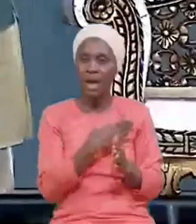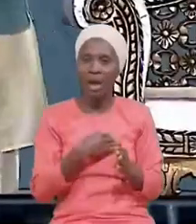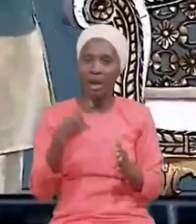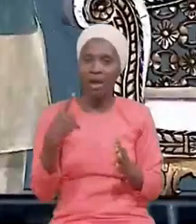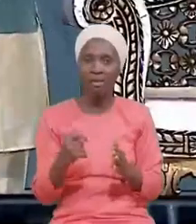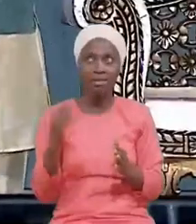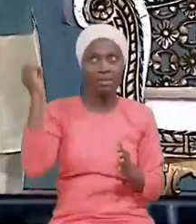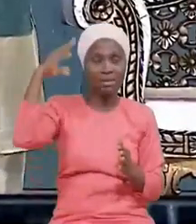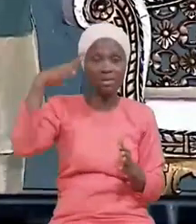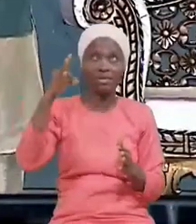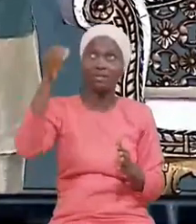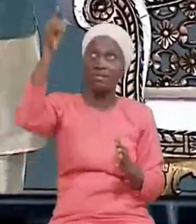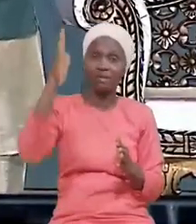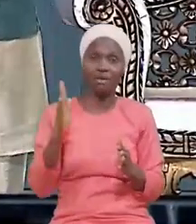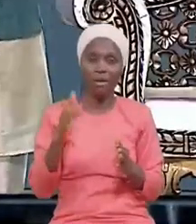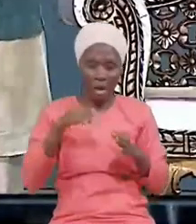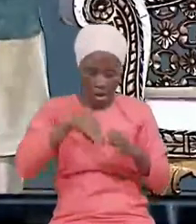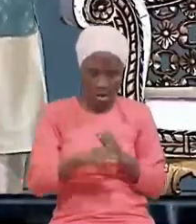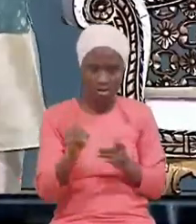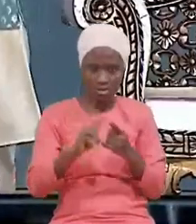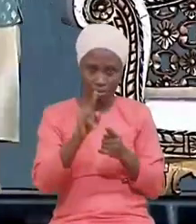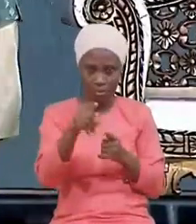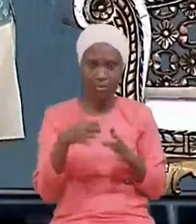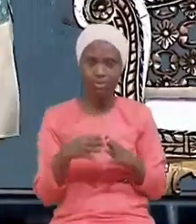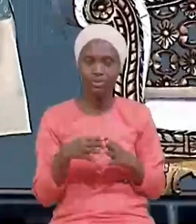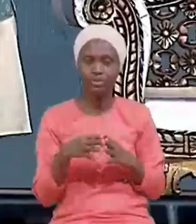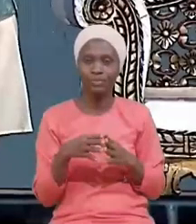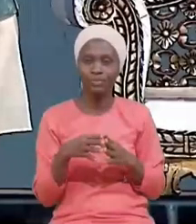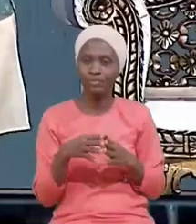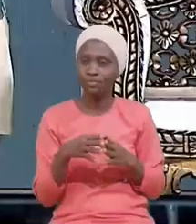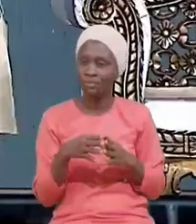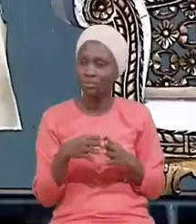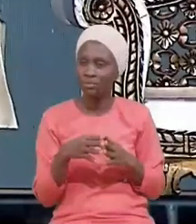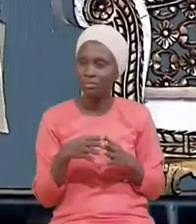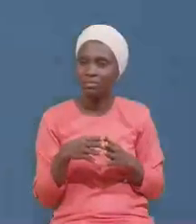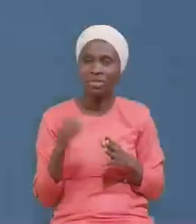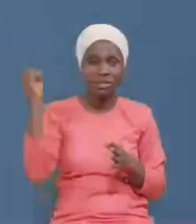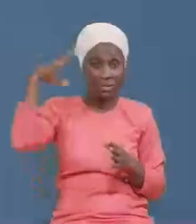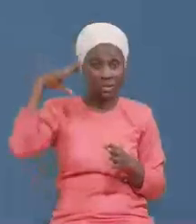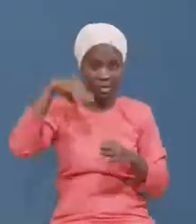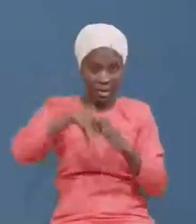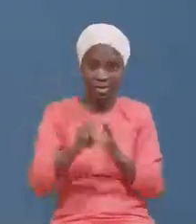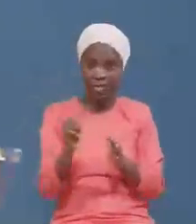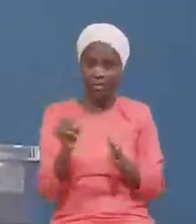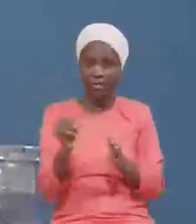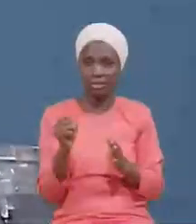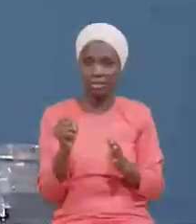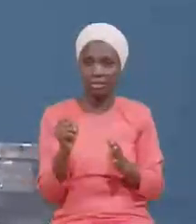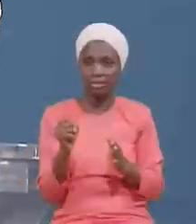Et la grâce de Dieu entre en vous. Et la grâce entre.